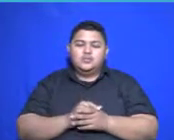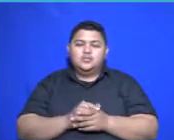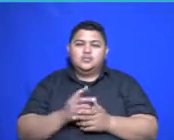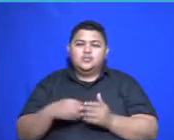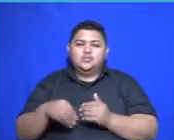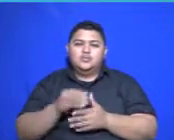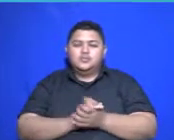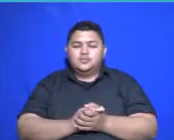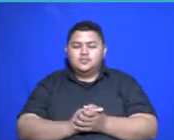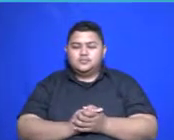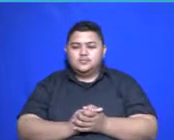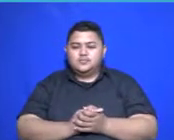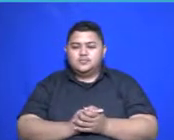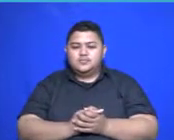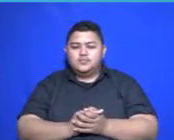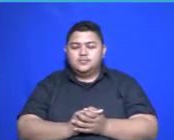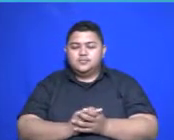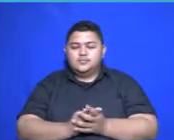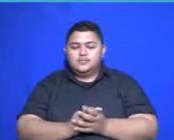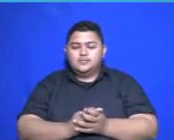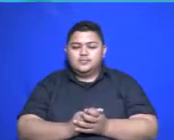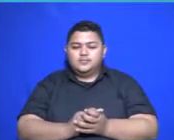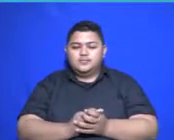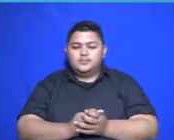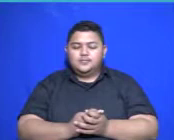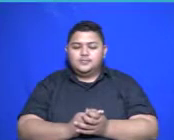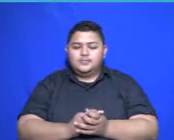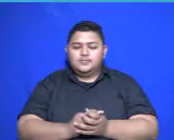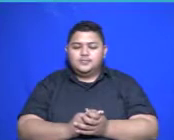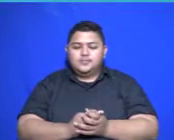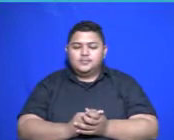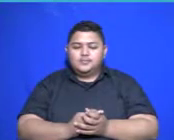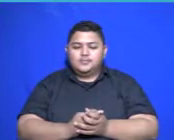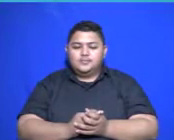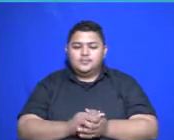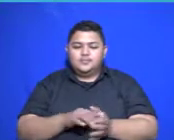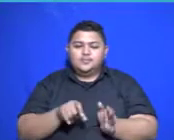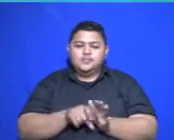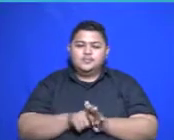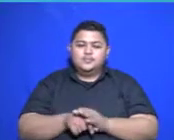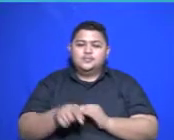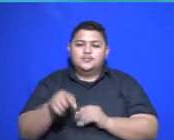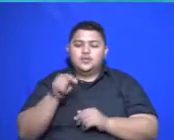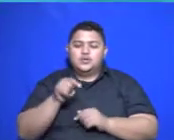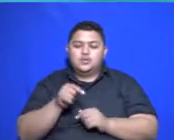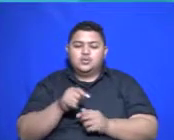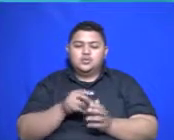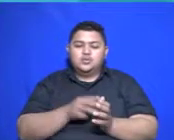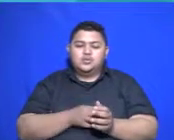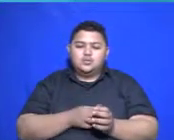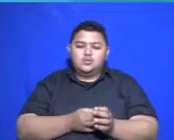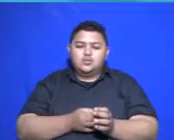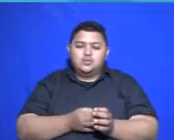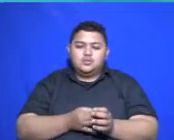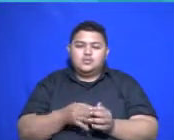di sini. Ini hal yang menjadi perhatian penting. Contoh ini kita lihat. Ada contoh magic rings yang digunakan untuk